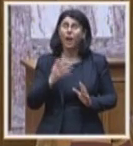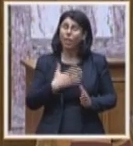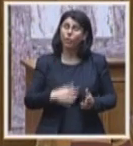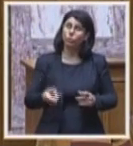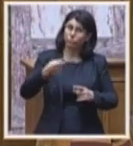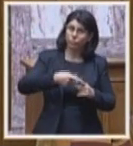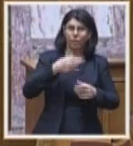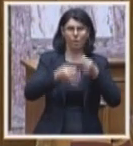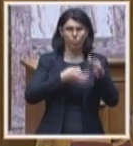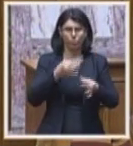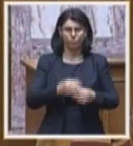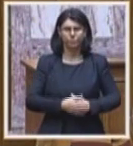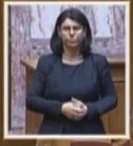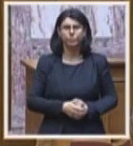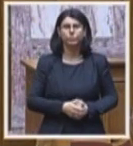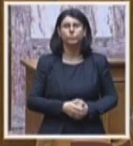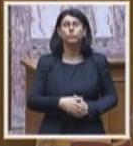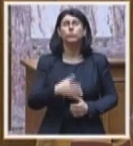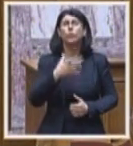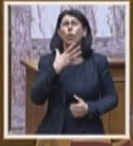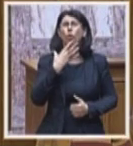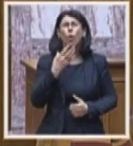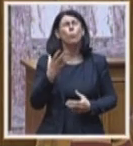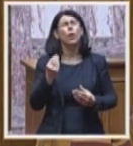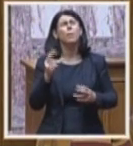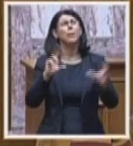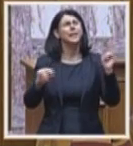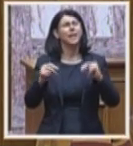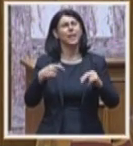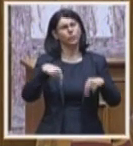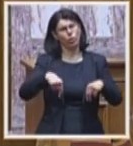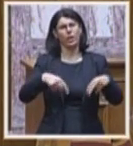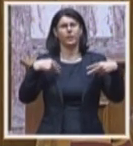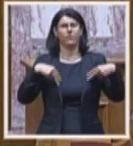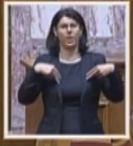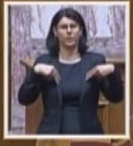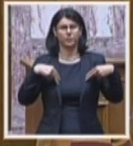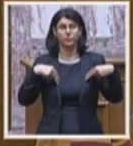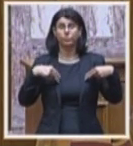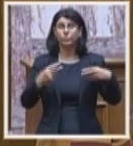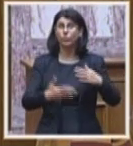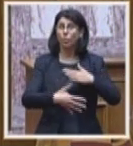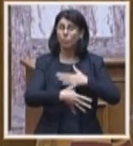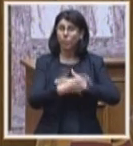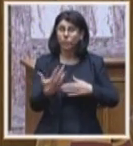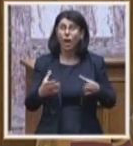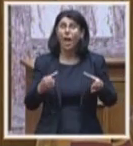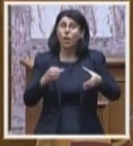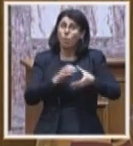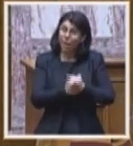άλλο. Επειδή πολλοί μίλησαν για τη σημερινή κυβέρνηση. Για ένα ΠΑΣΟΚ ενωμένο και